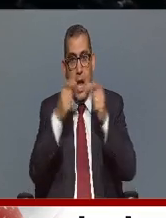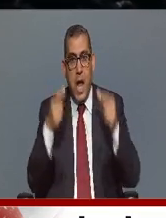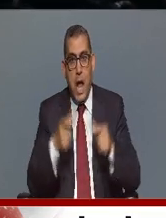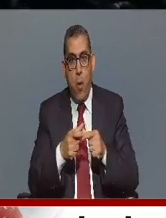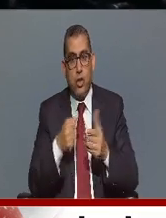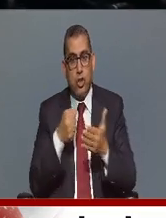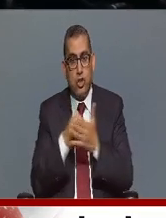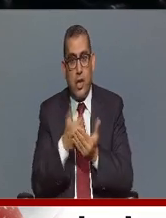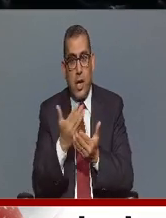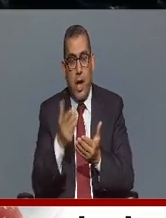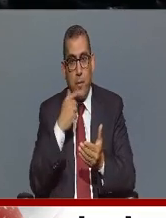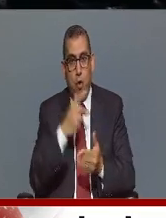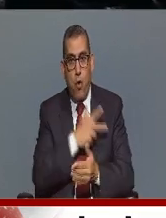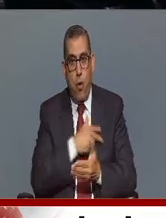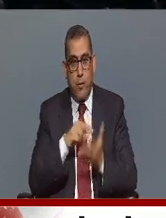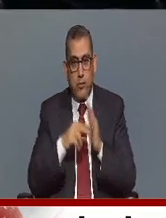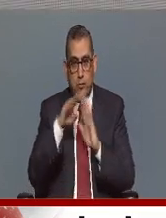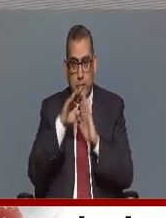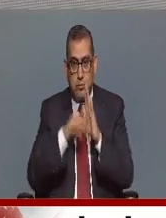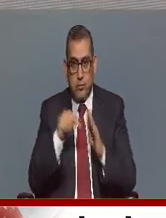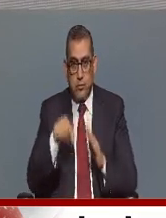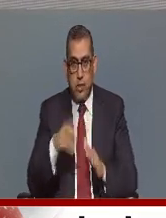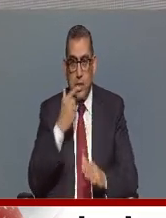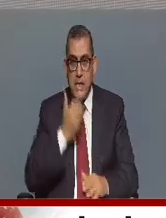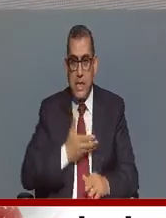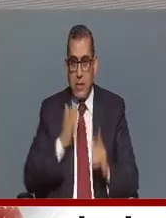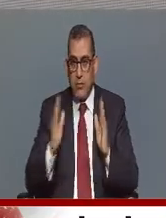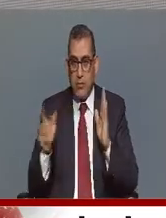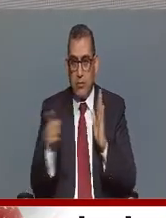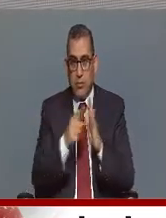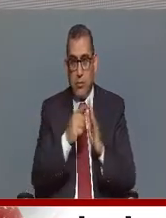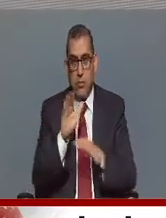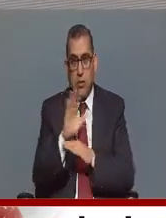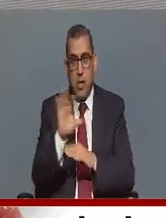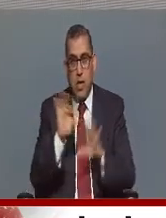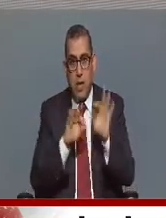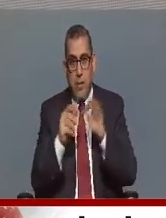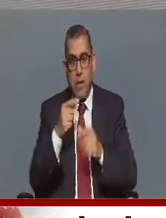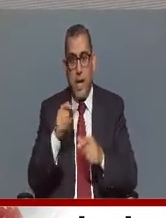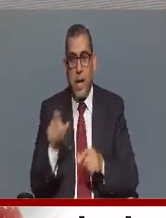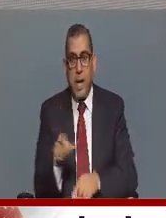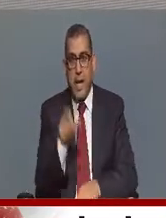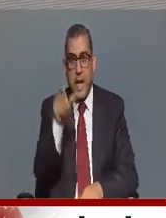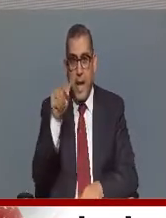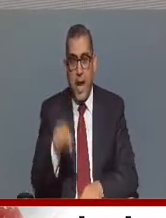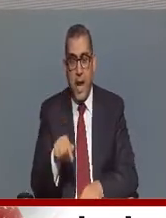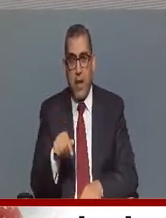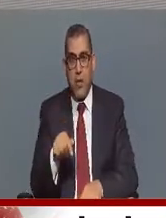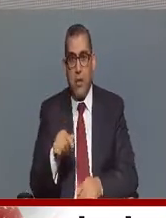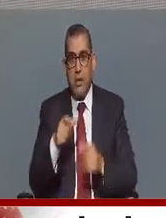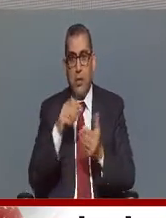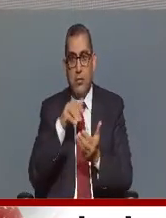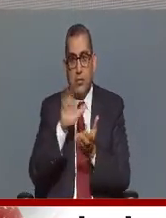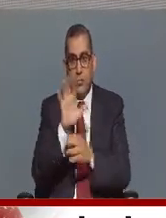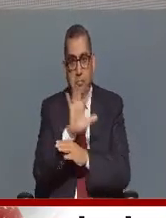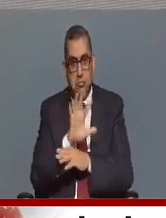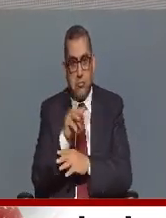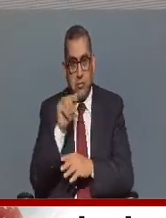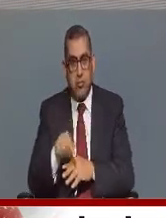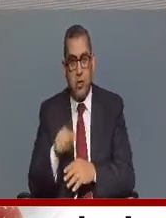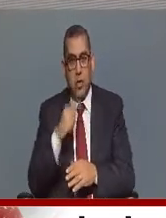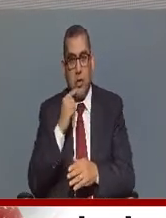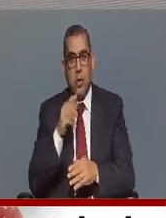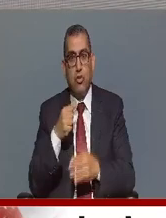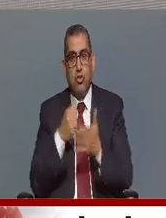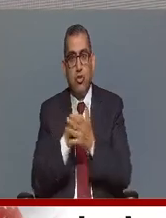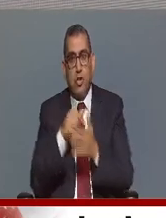جوائز الدولة متحدد لها سن وبتكون بالترشيح، زي جائزة النيل وجائزة الدولة التشجيعية. جائزة الدولة